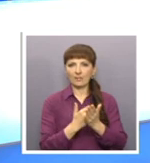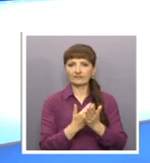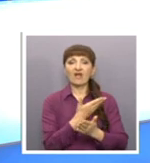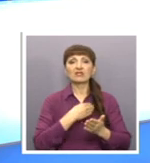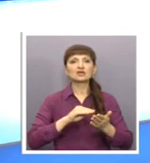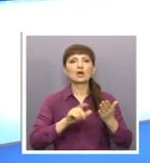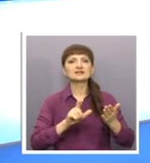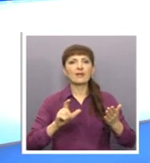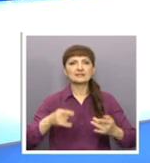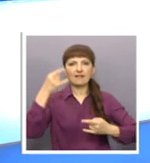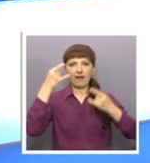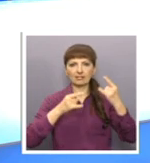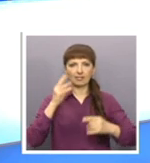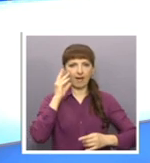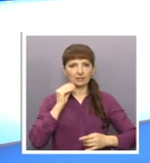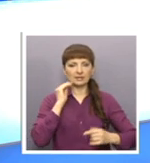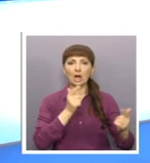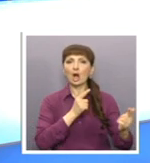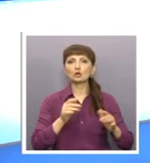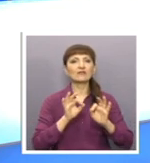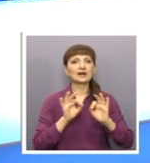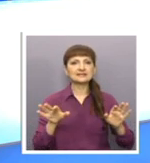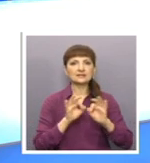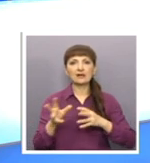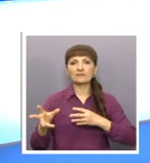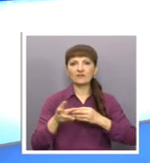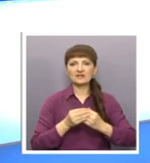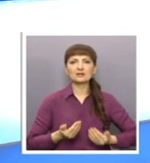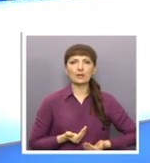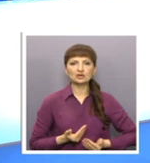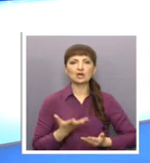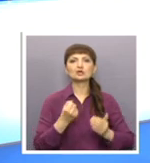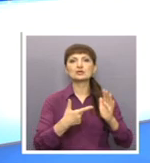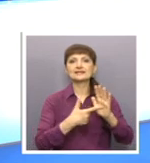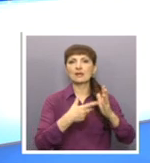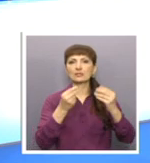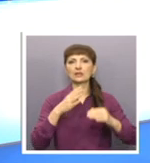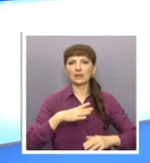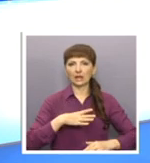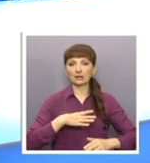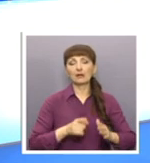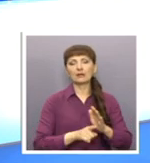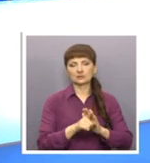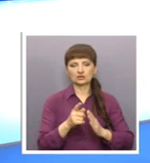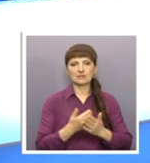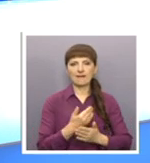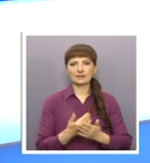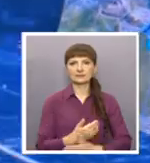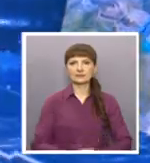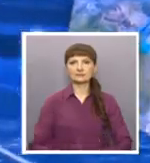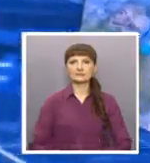коллеги, репортеры телеканала «Алматы», готовы рассказать, как мы вместе прожили еще 7 дней. Итак, мы начинаем.